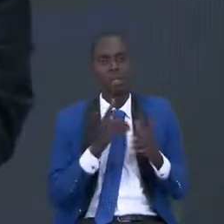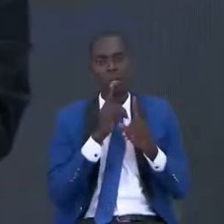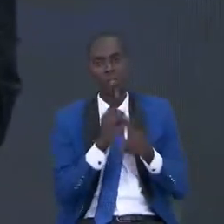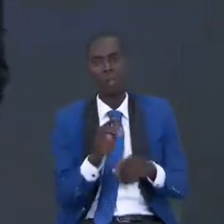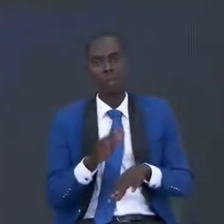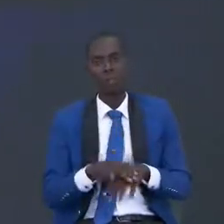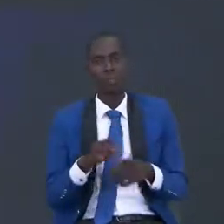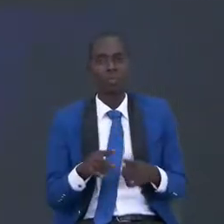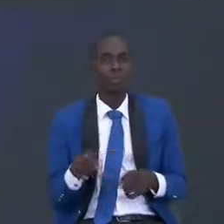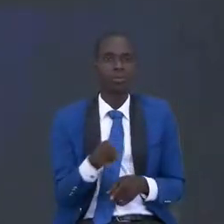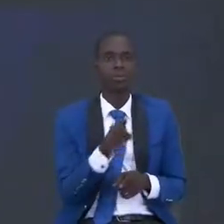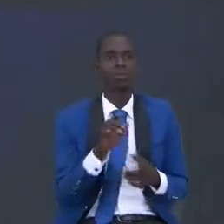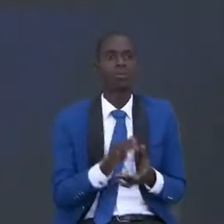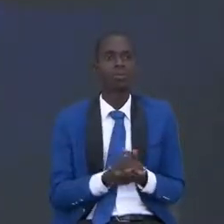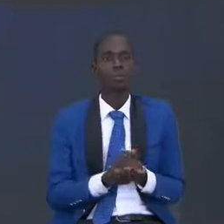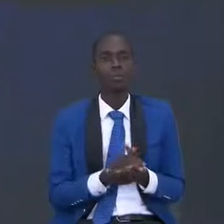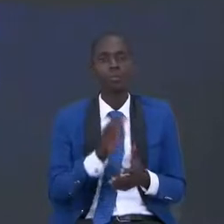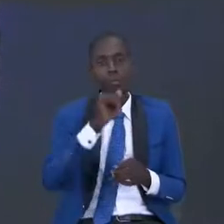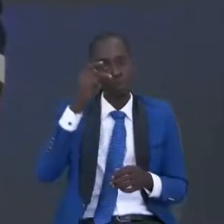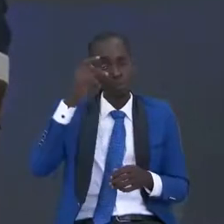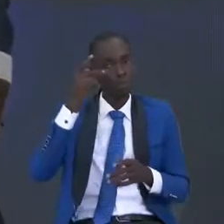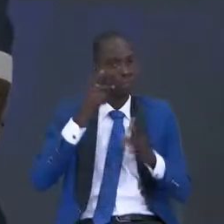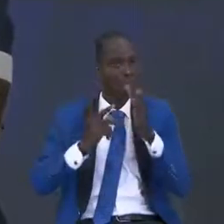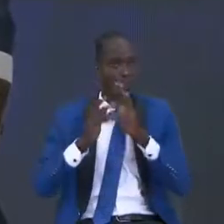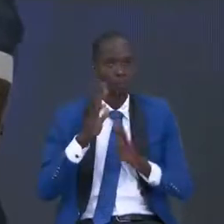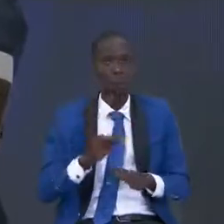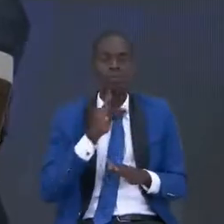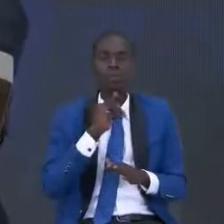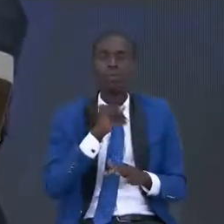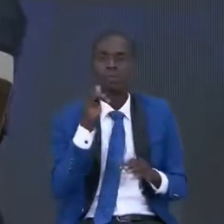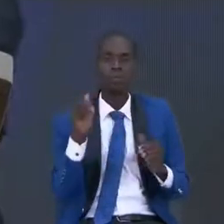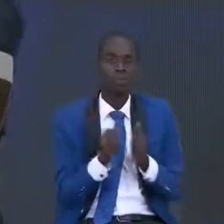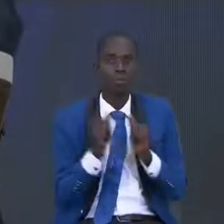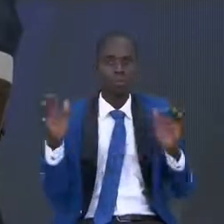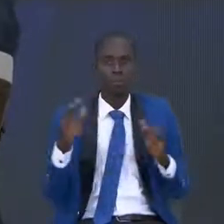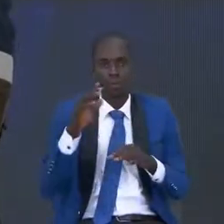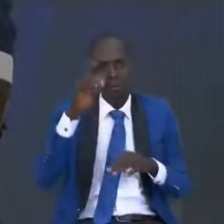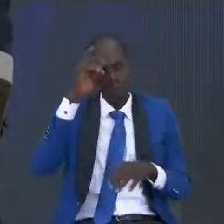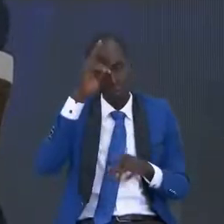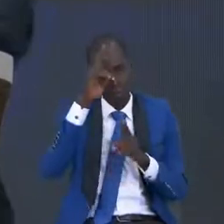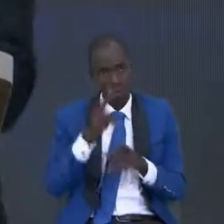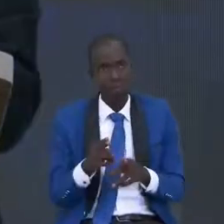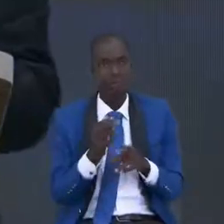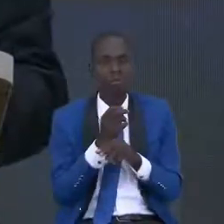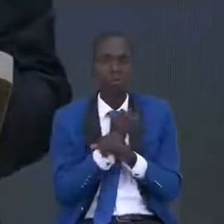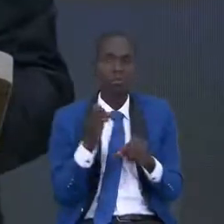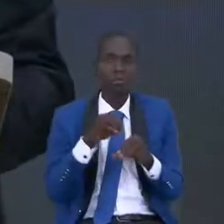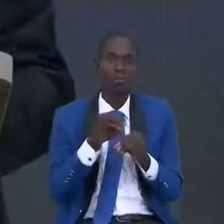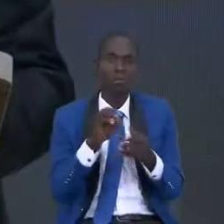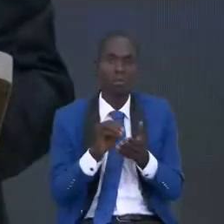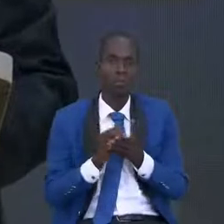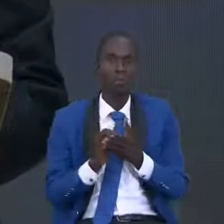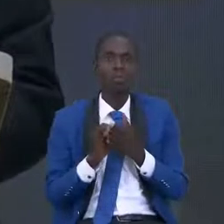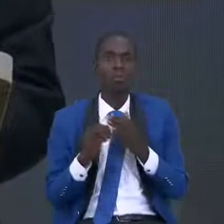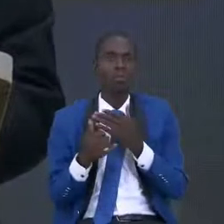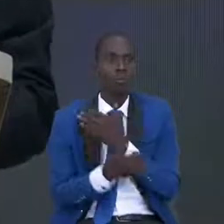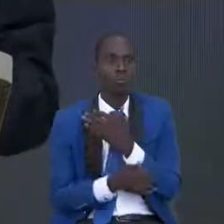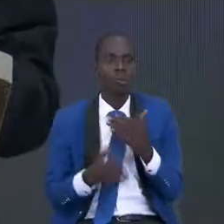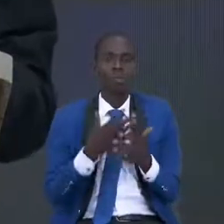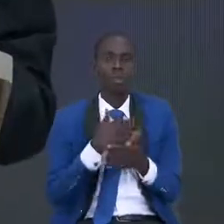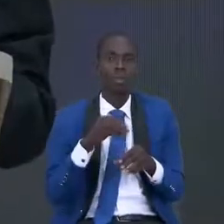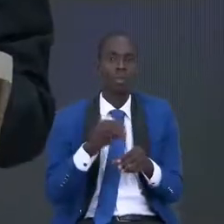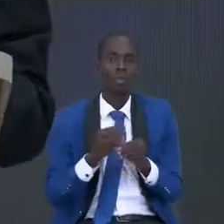Mais Jésus leur dit, un prophète n'est méprisé que dans sa patrie et dans sa maison. Et il ne fit pas